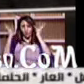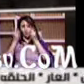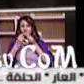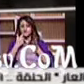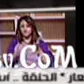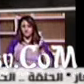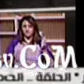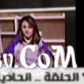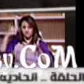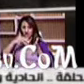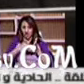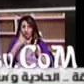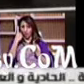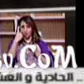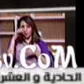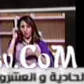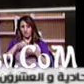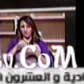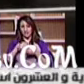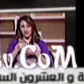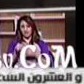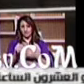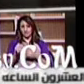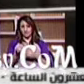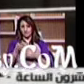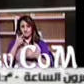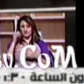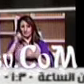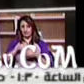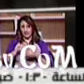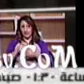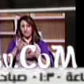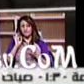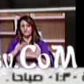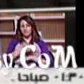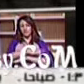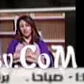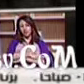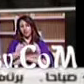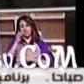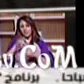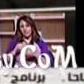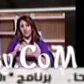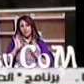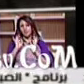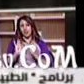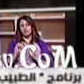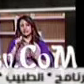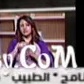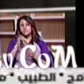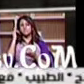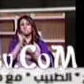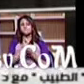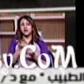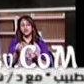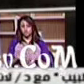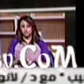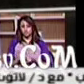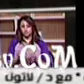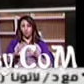خالص مافيش غير حل واحد بس ق اراده الشعوب يجب ان تحترم ولا تقف امامها اي اراده اخرى وبالتالي فكره